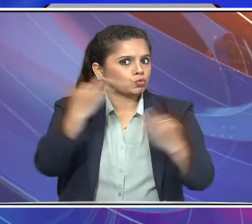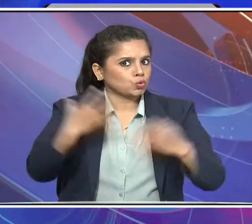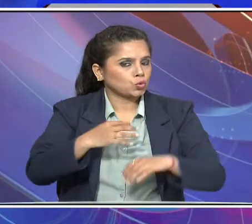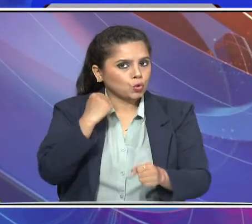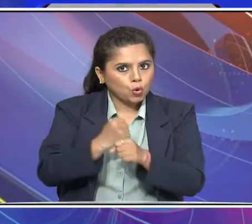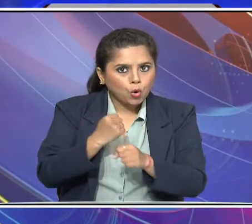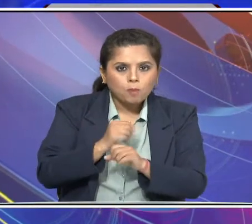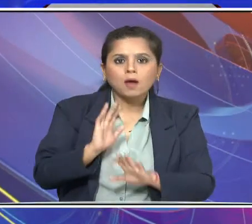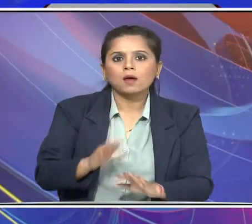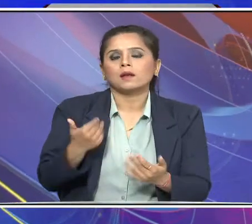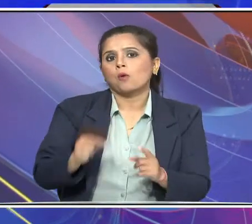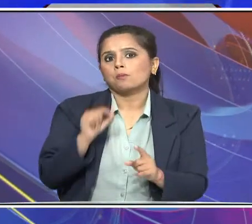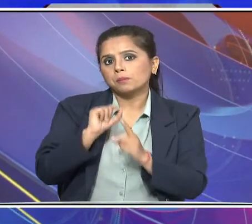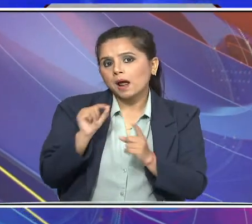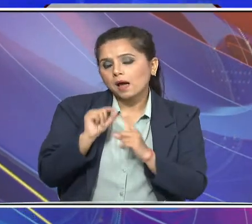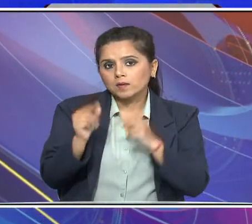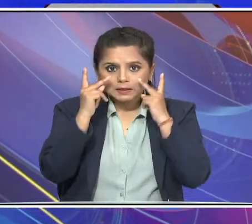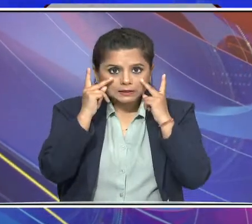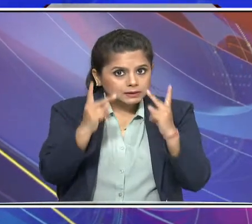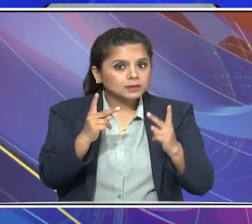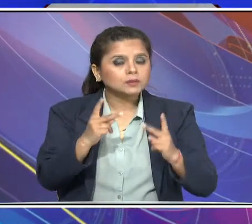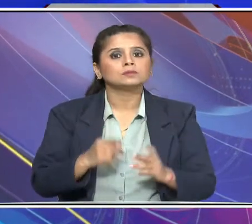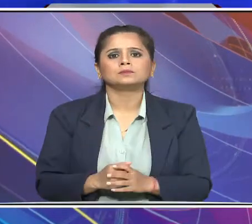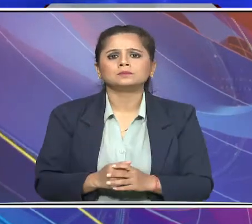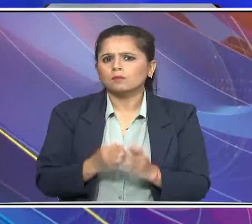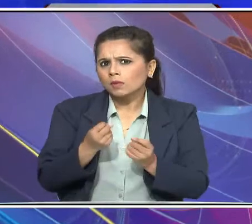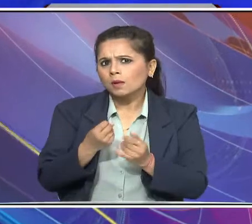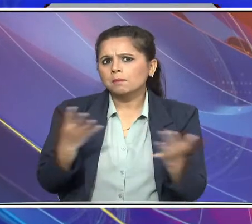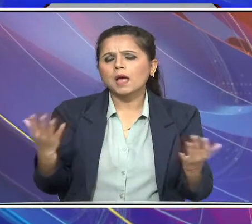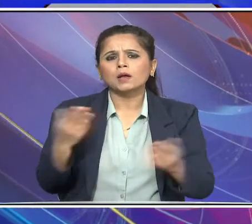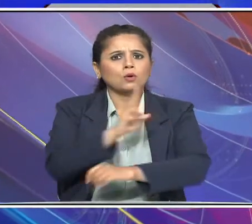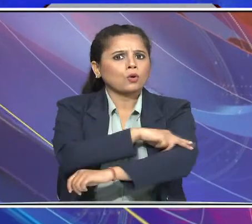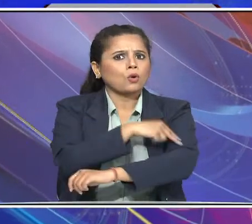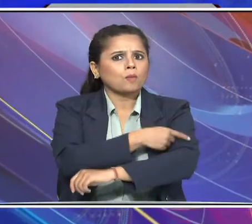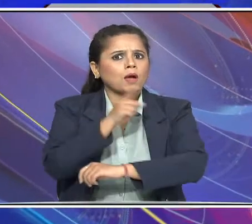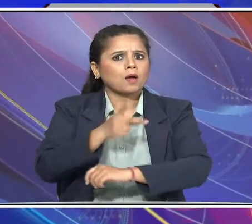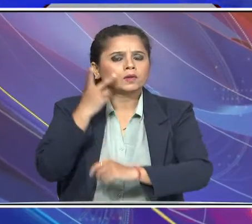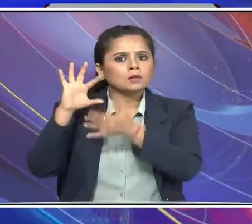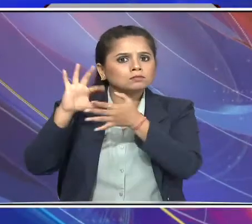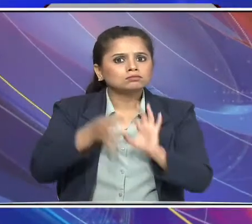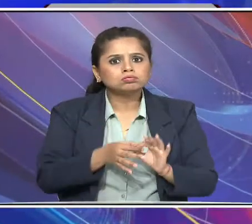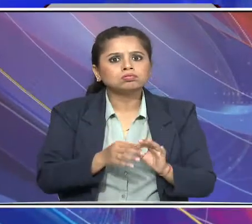हो रही है प्राइवेट सेक्टर में कई हॉस्पिटल चेन्नई